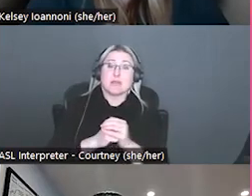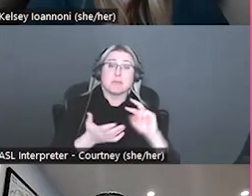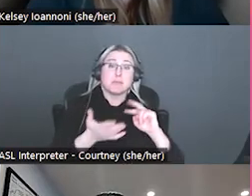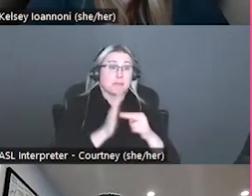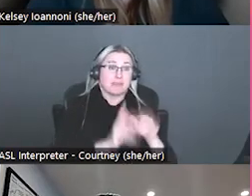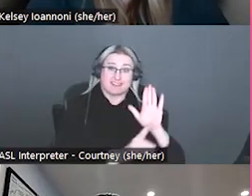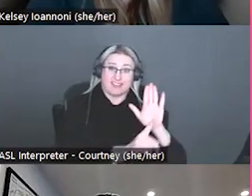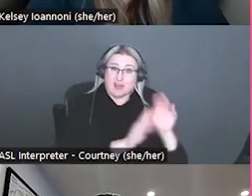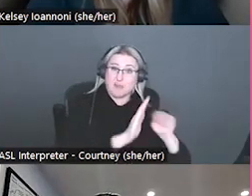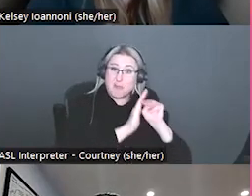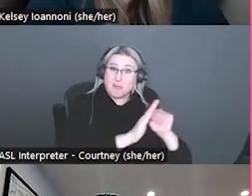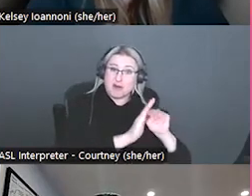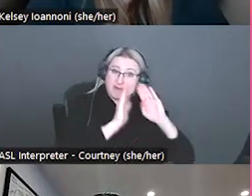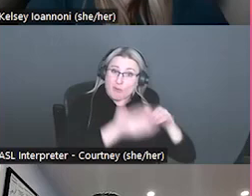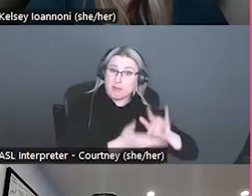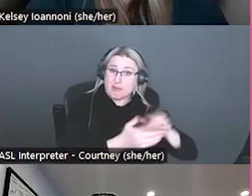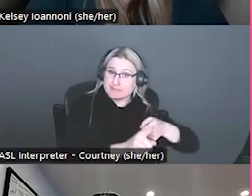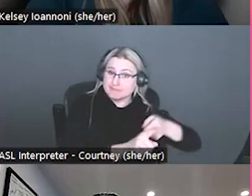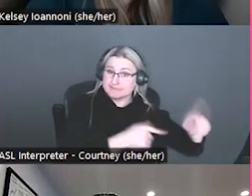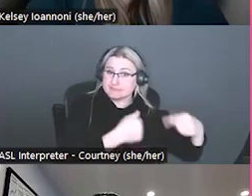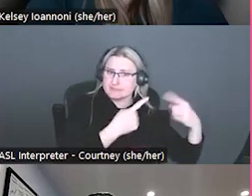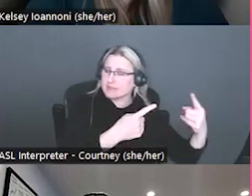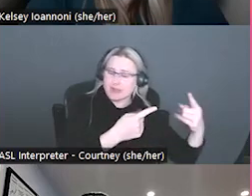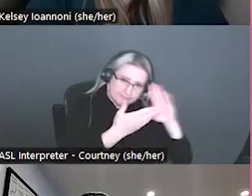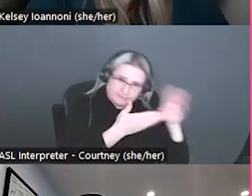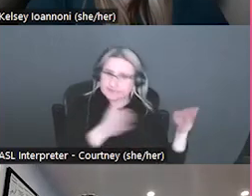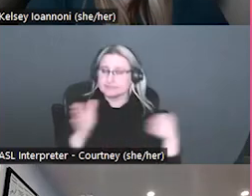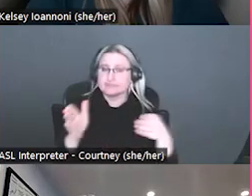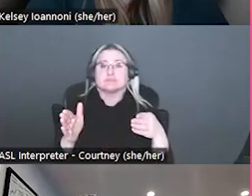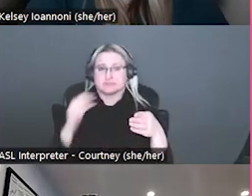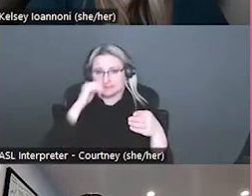de nous détacher des modèles